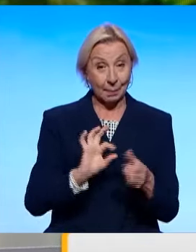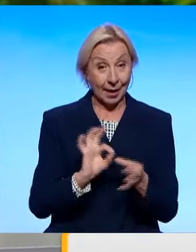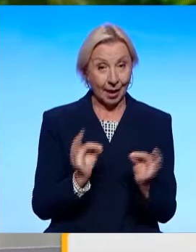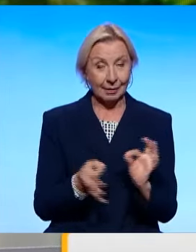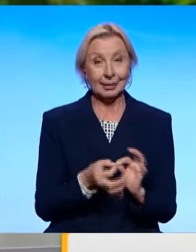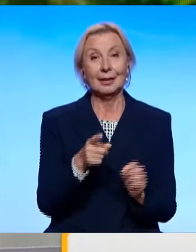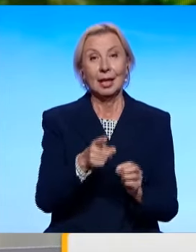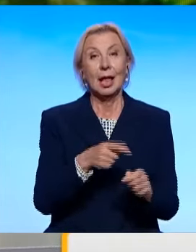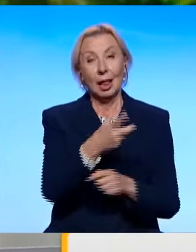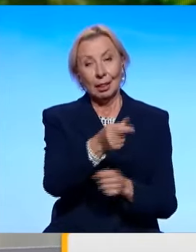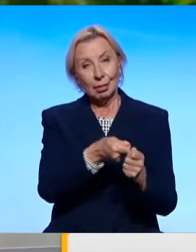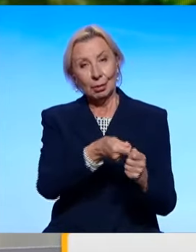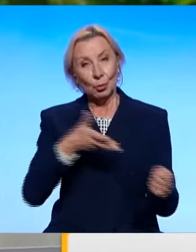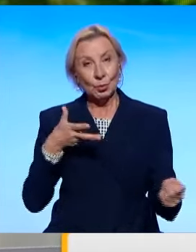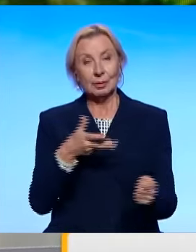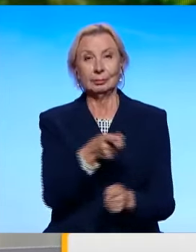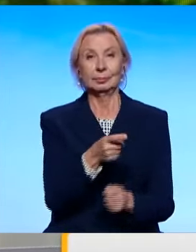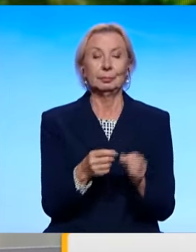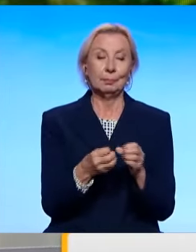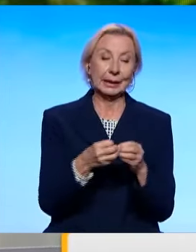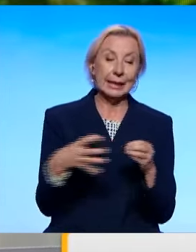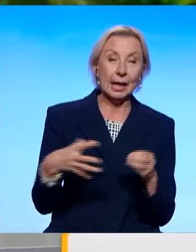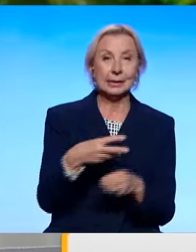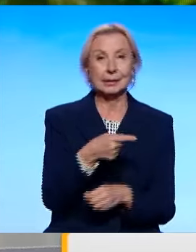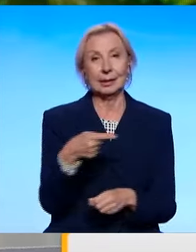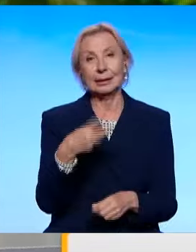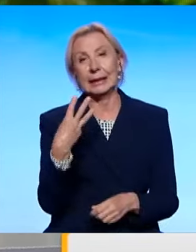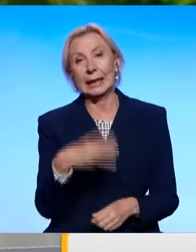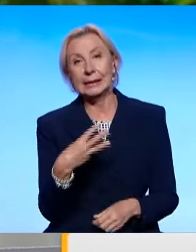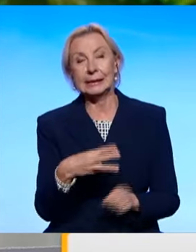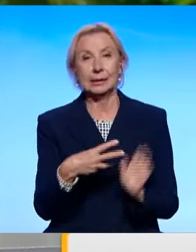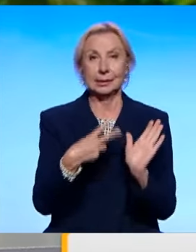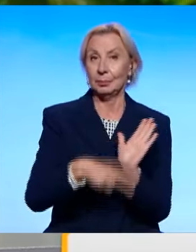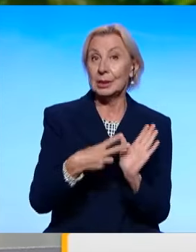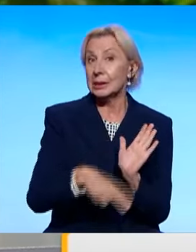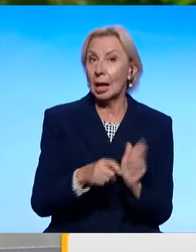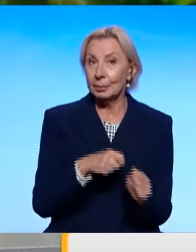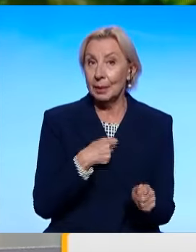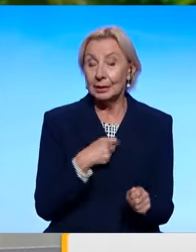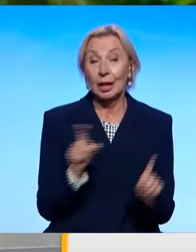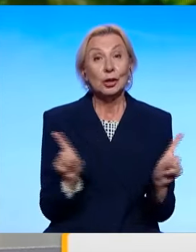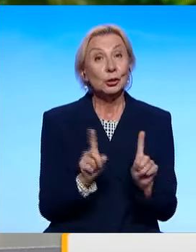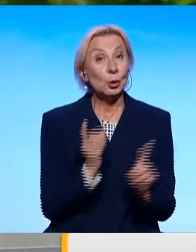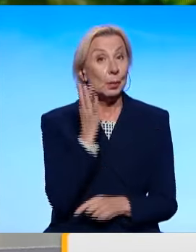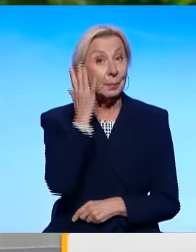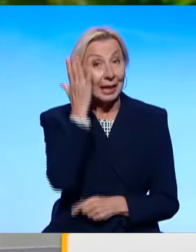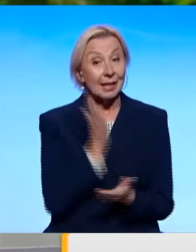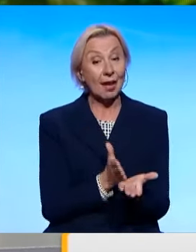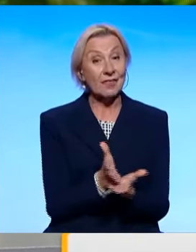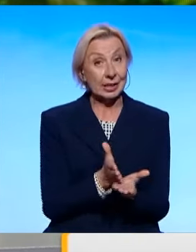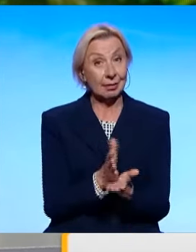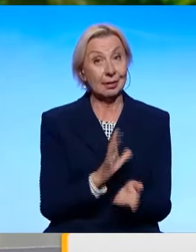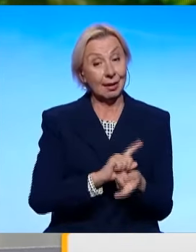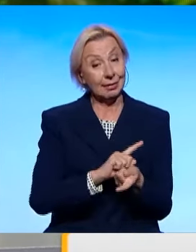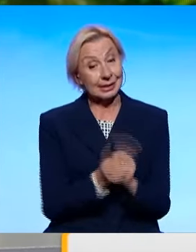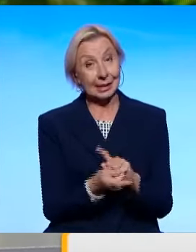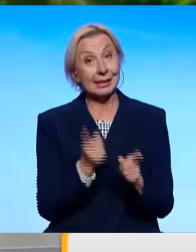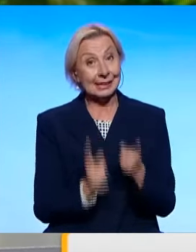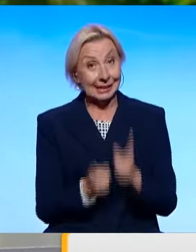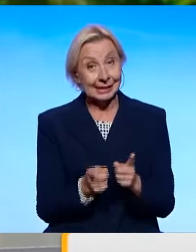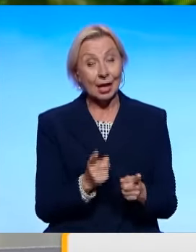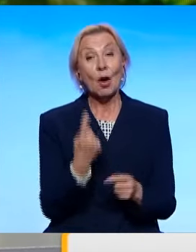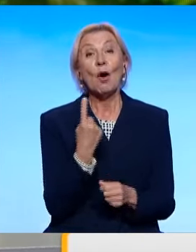лука, влучає з дистанцій у 15, 30 і навіть 70 метрів. Щоб мрія ветерана стала дійсністю,